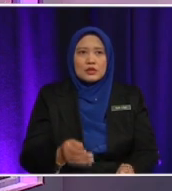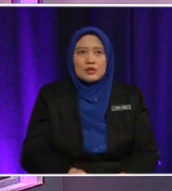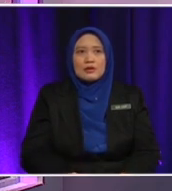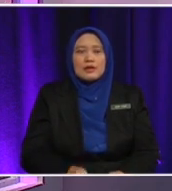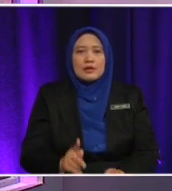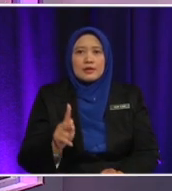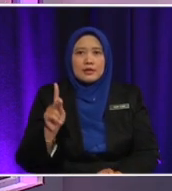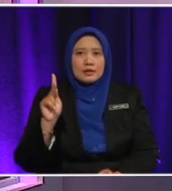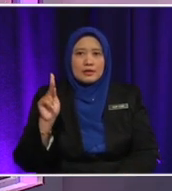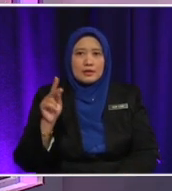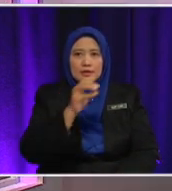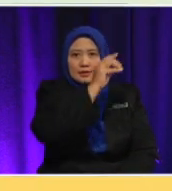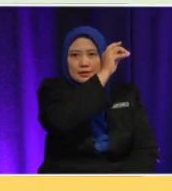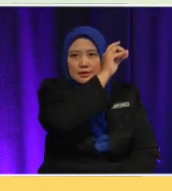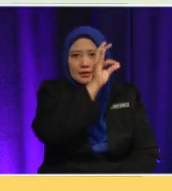beban